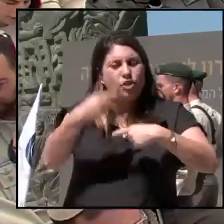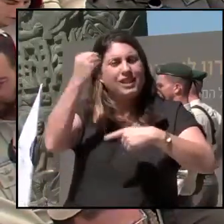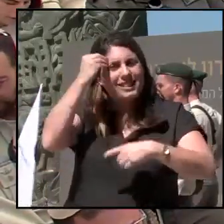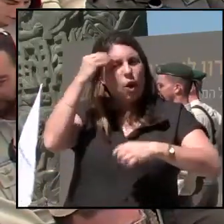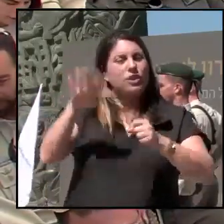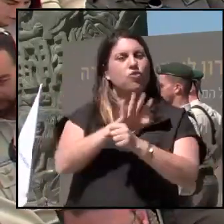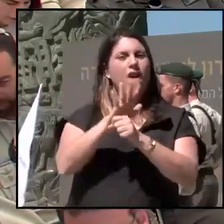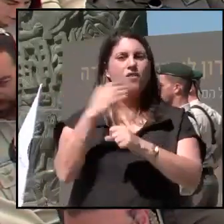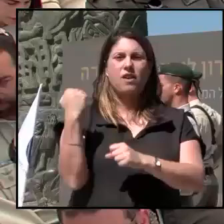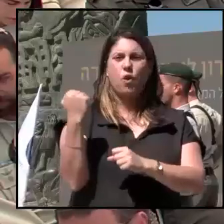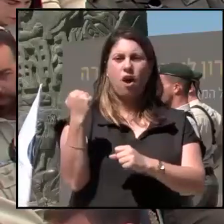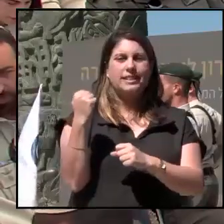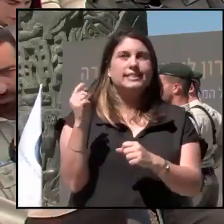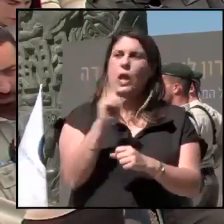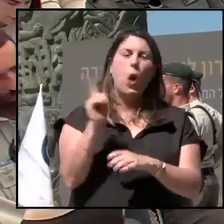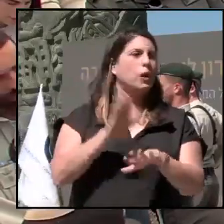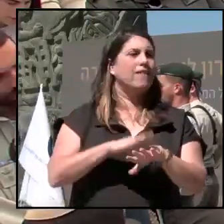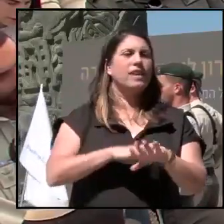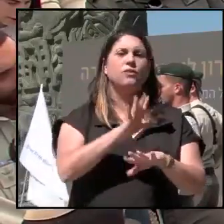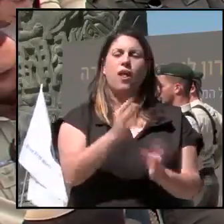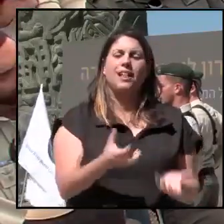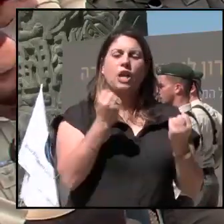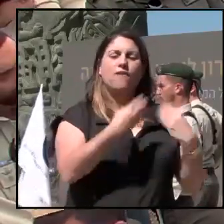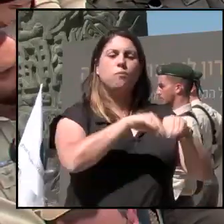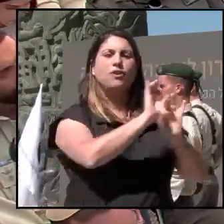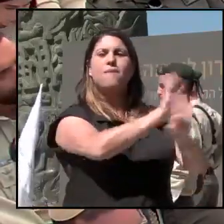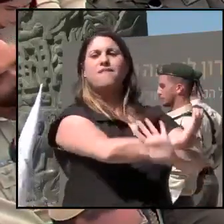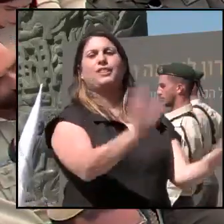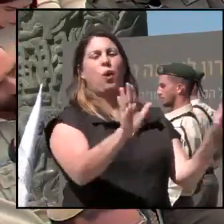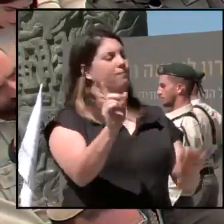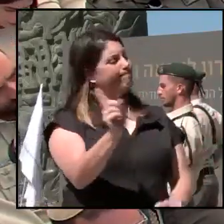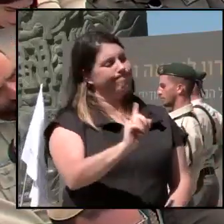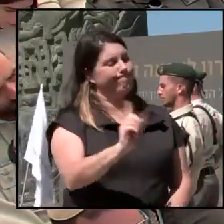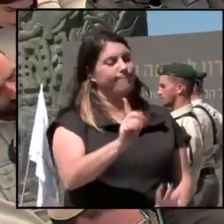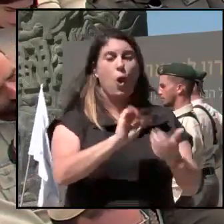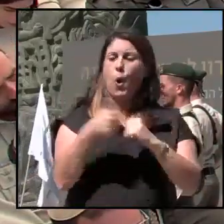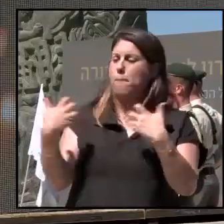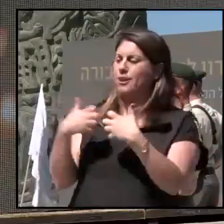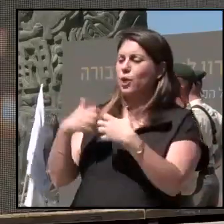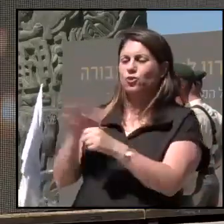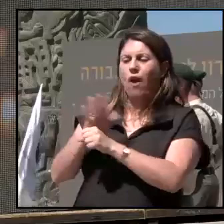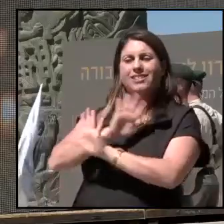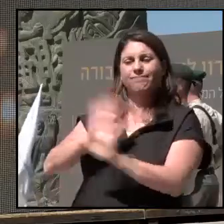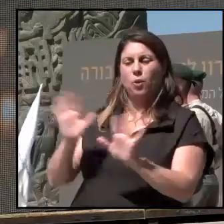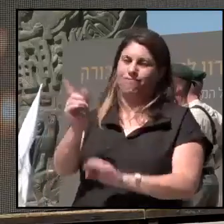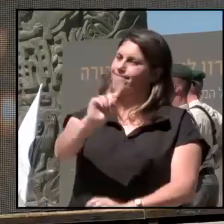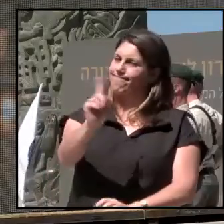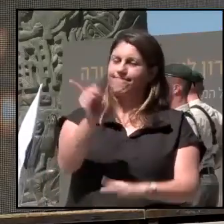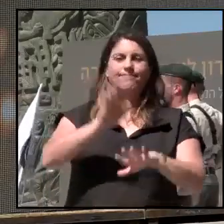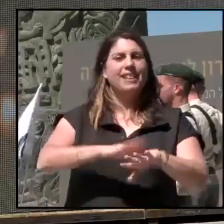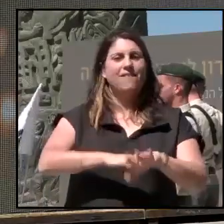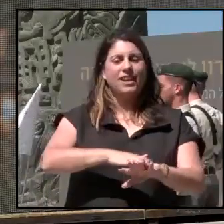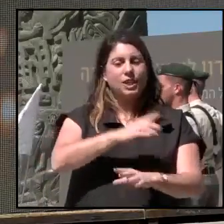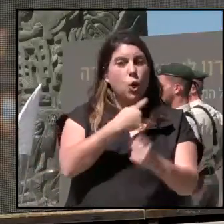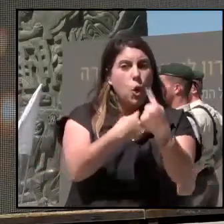השואה והגבורה איננה תפקידם של הניצולים ובני משפחותיהם או של מוזיאוני השואה, אלא תפקידנו